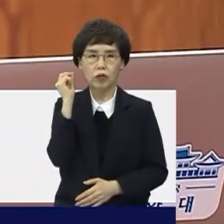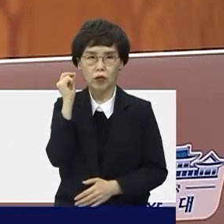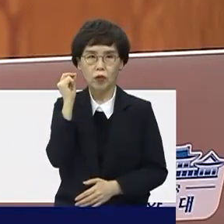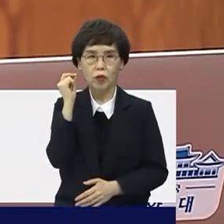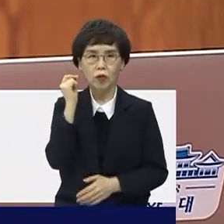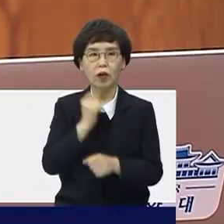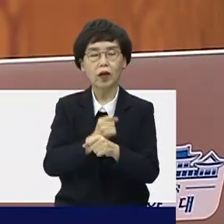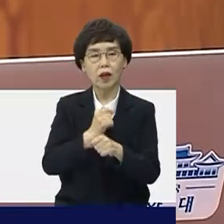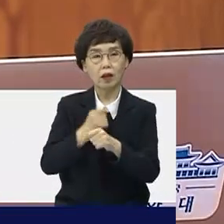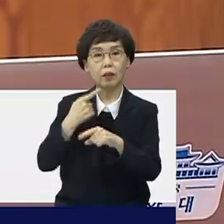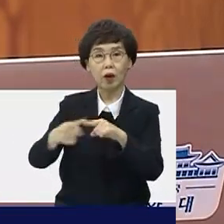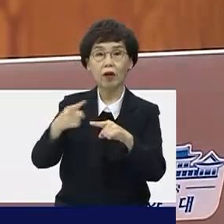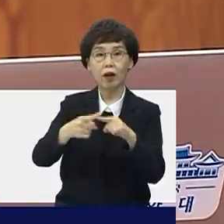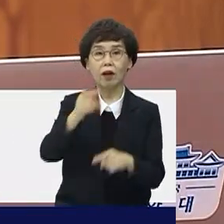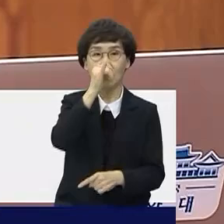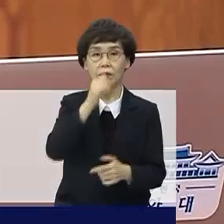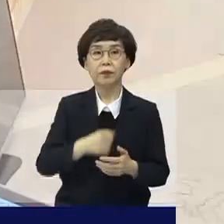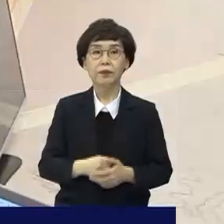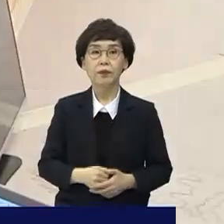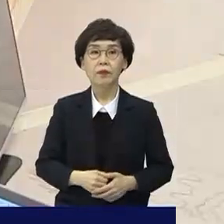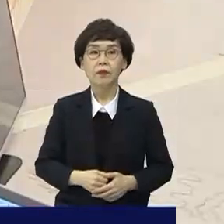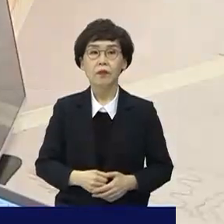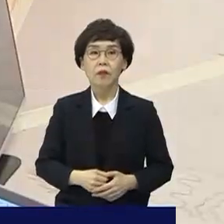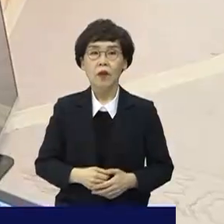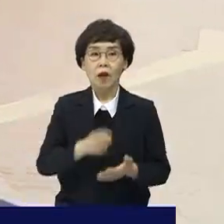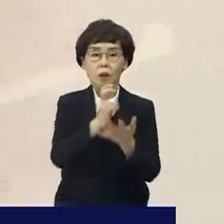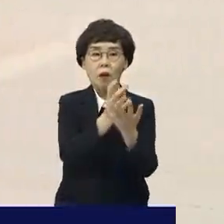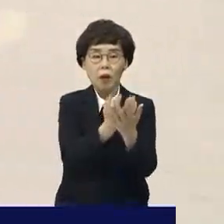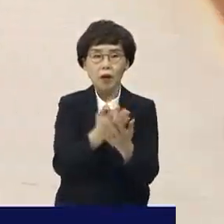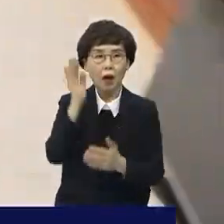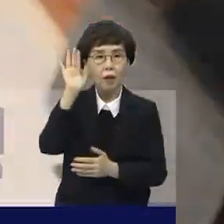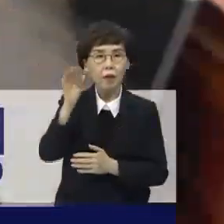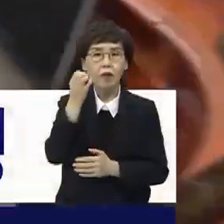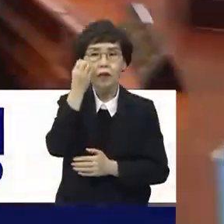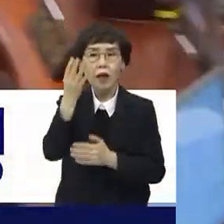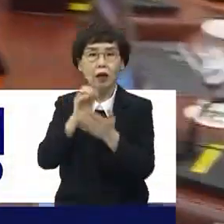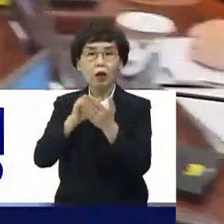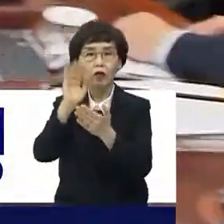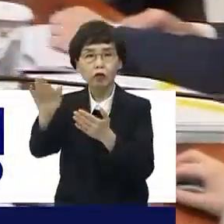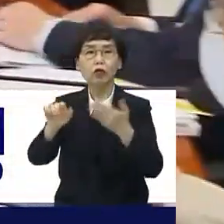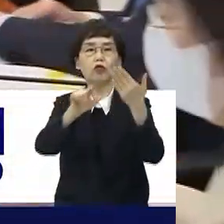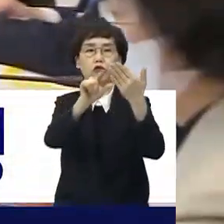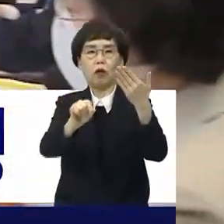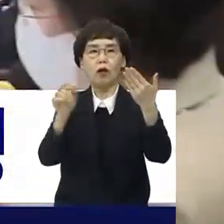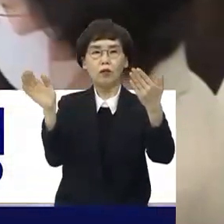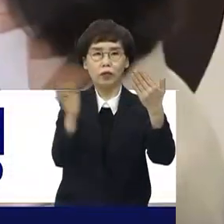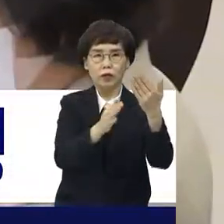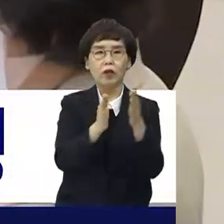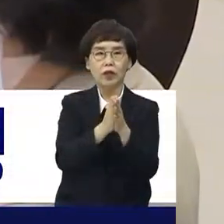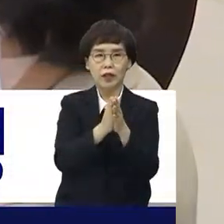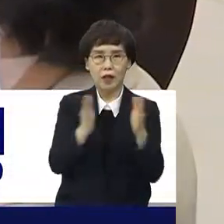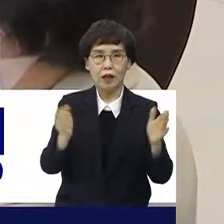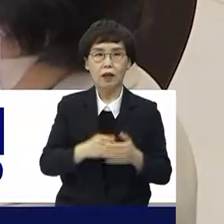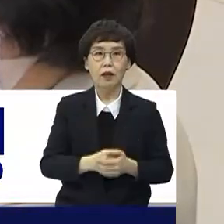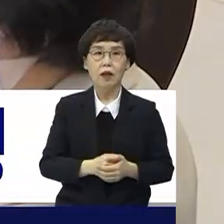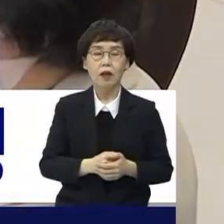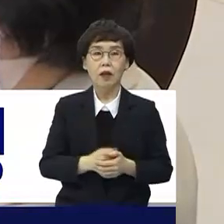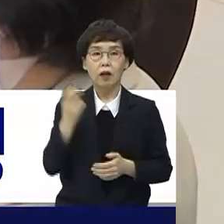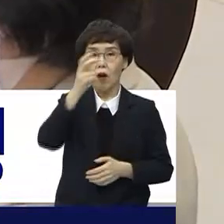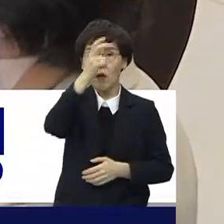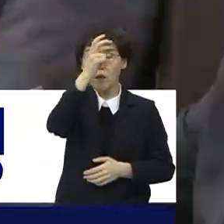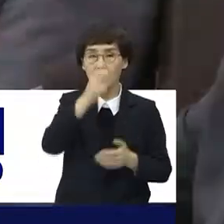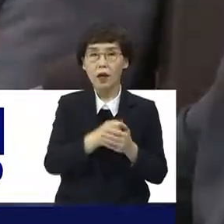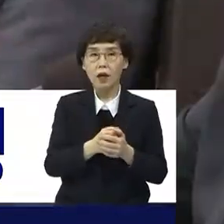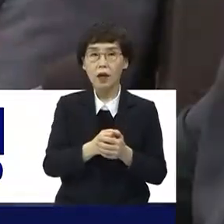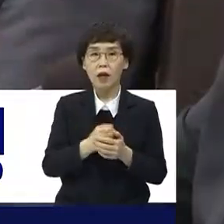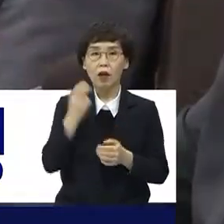않다는 평가가 있었습니다. 법안은 앞으로 4개월 뒤인 오는 9월부터 시행됩니다. 검찰의